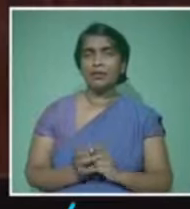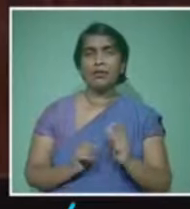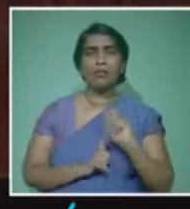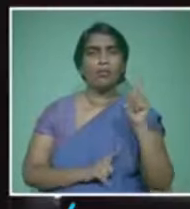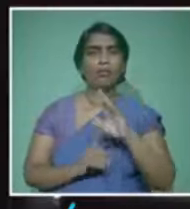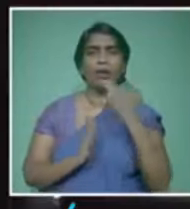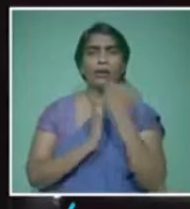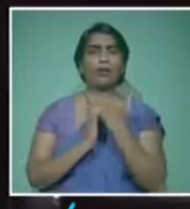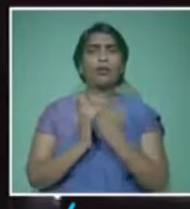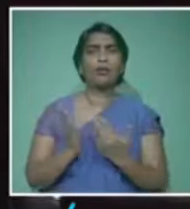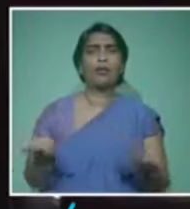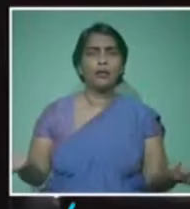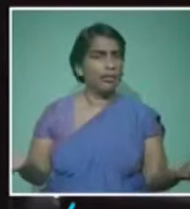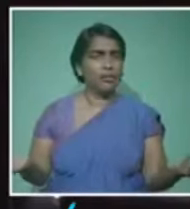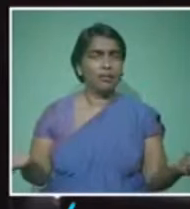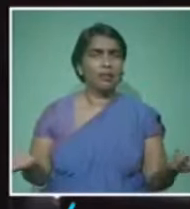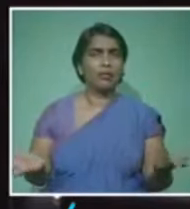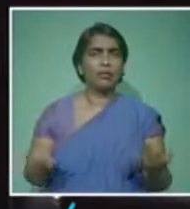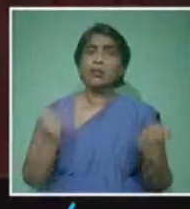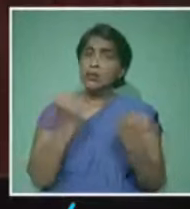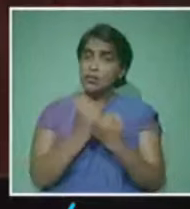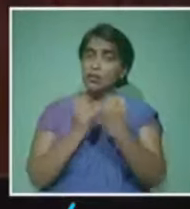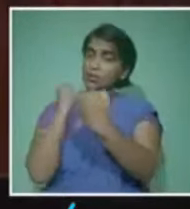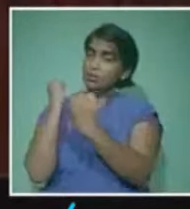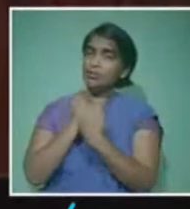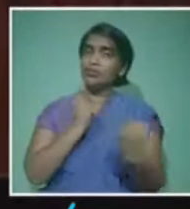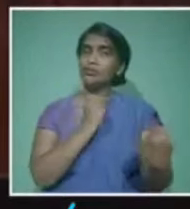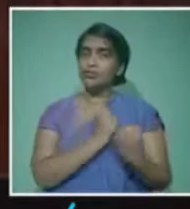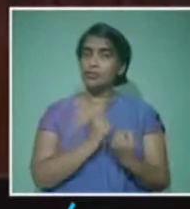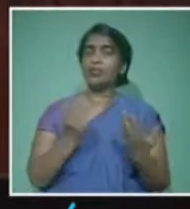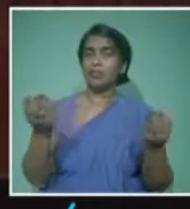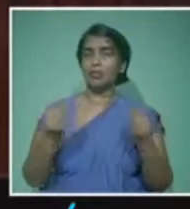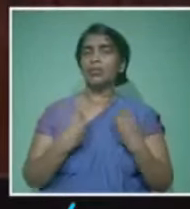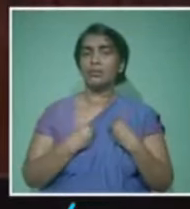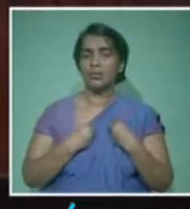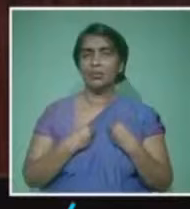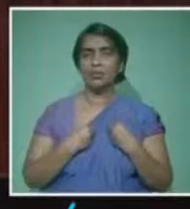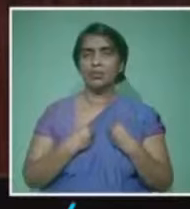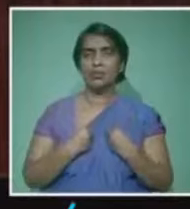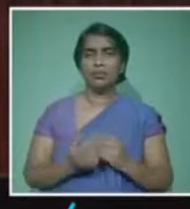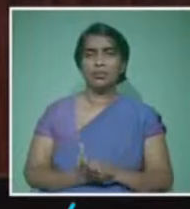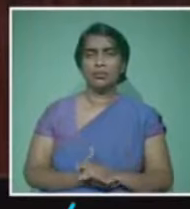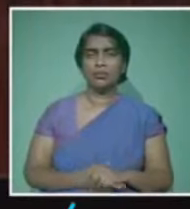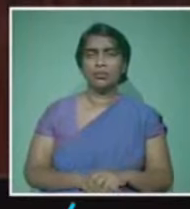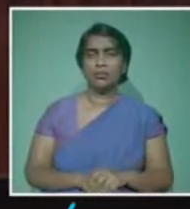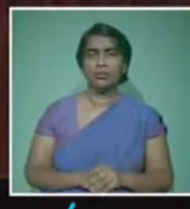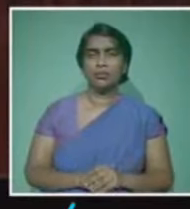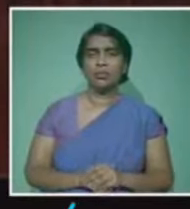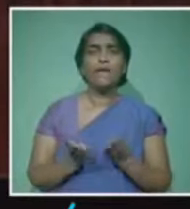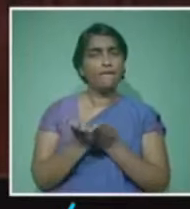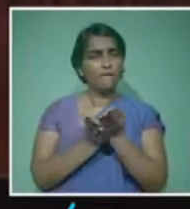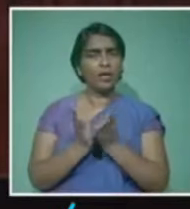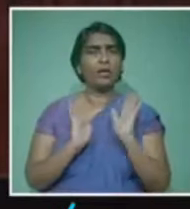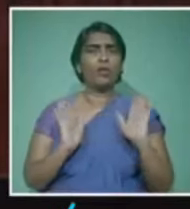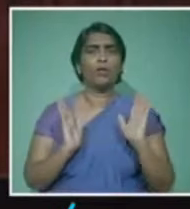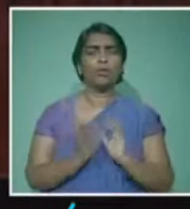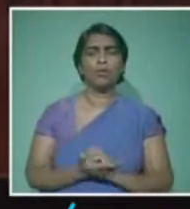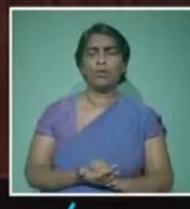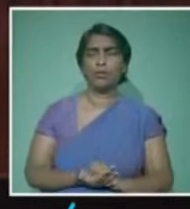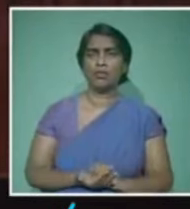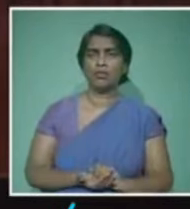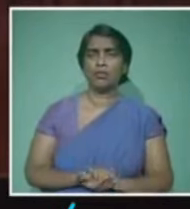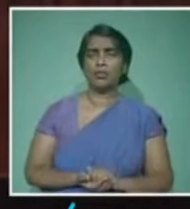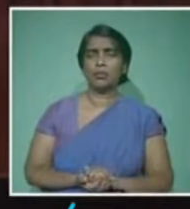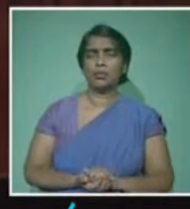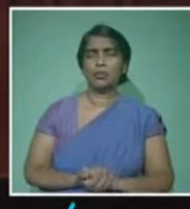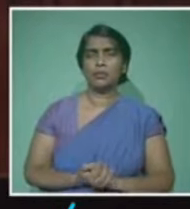පාර්ලිමේන්තුවේ න්‍යාය පත්‍රයක් ඕනේ ඒකට සහයෝගය දෙන්න ඕනේ දෙපාර්ශවෙ ඉන්න ඔබතුමා ළමයි මොකක් හරි මේක බොහොම ස්තුතියි ගරු විනයක් තියෙන්න ඕනේ